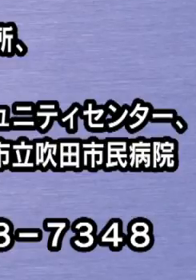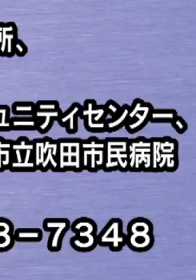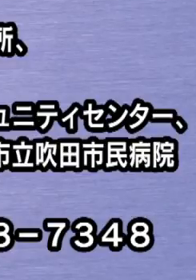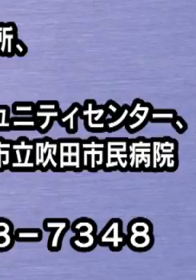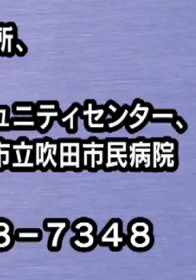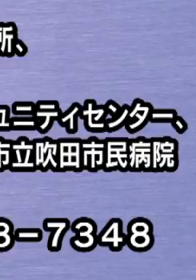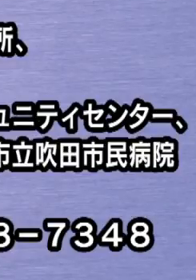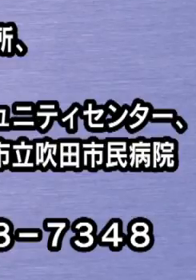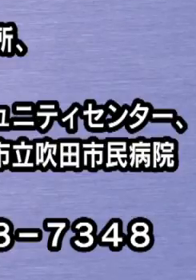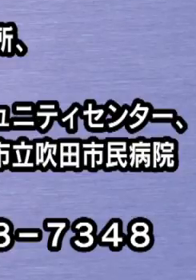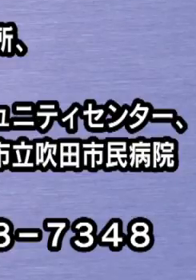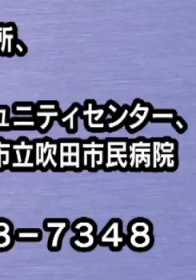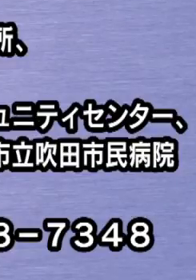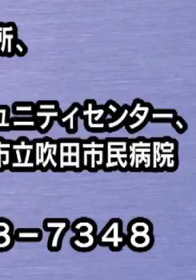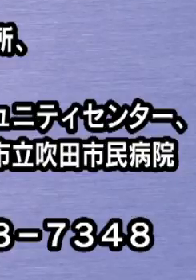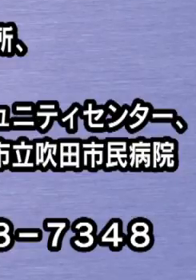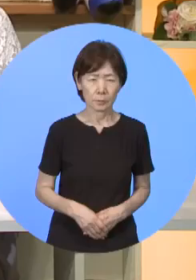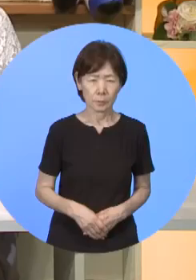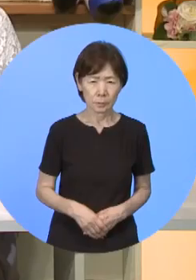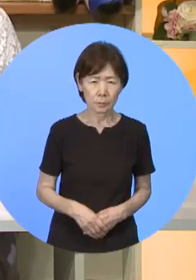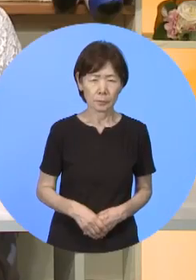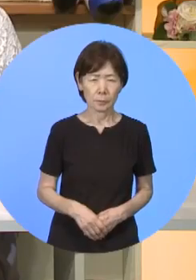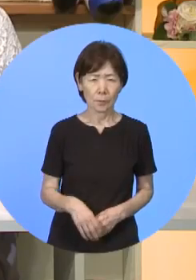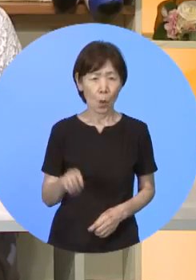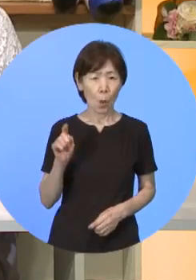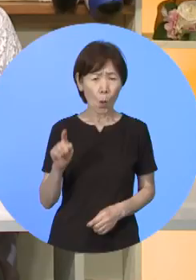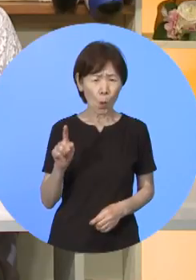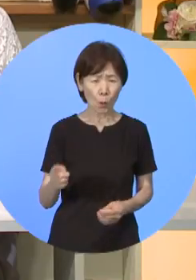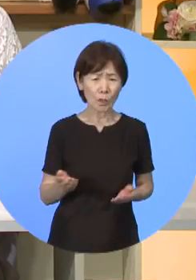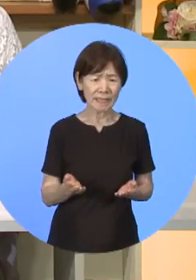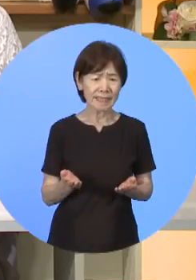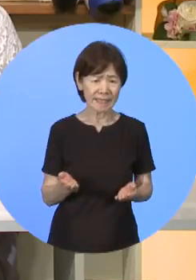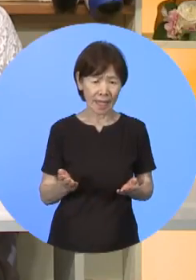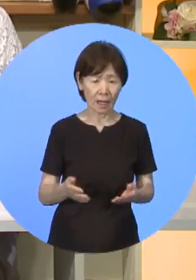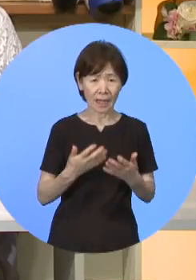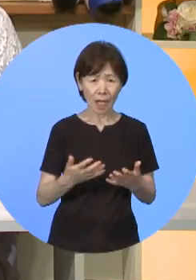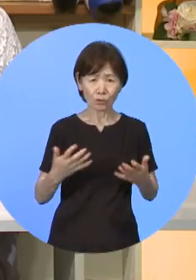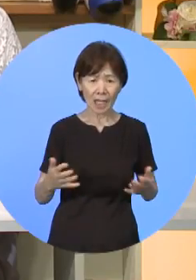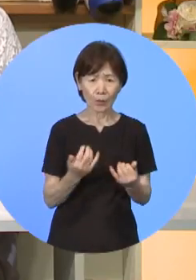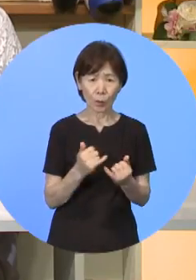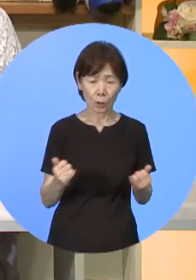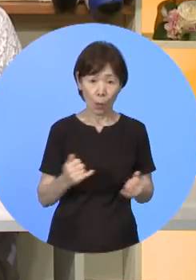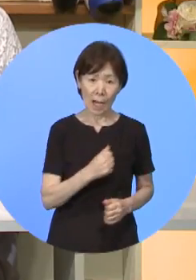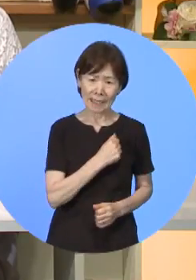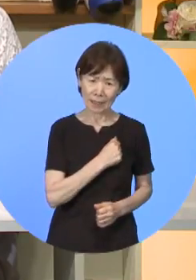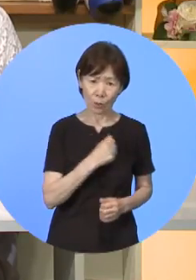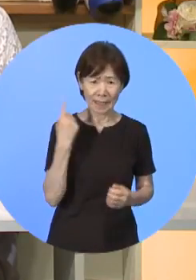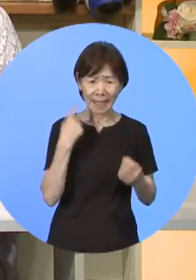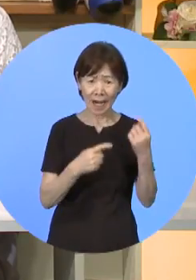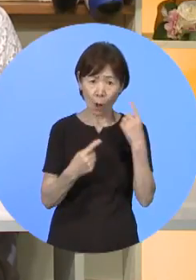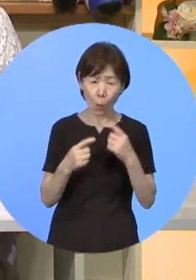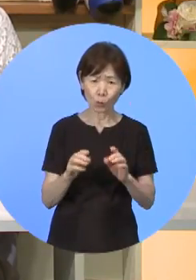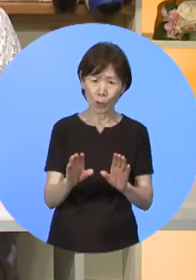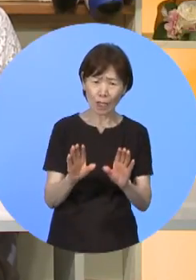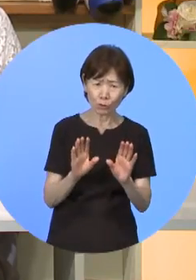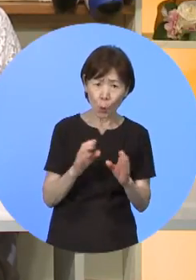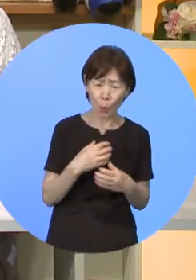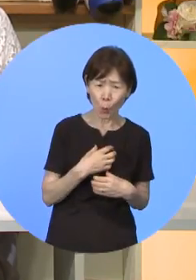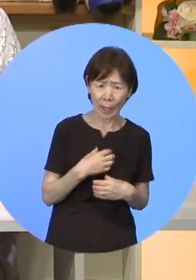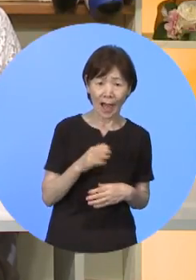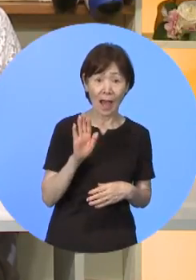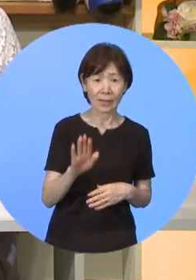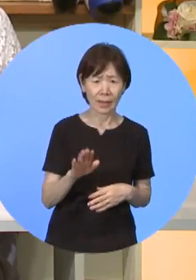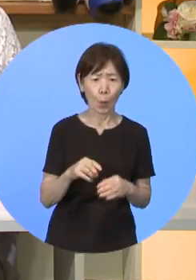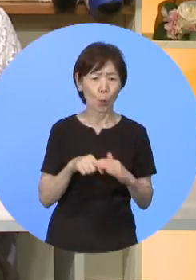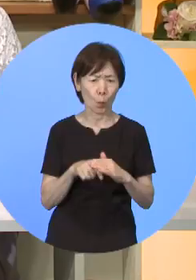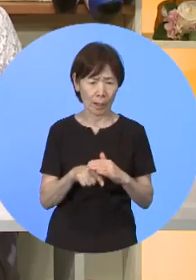問い合わせください。 なおこの地震について、多数の者が生命または身